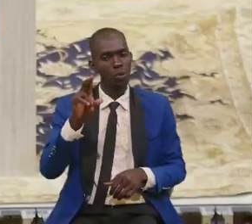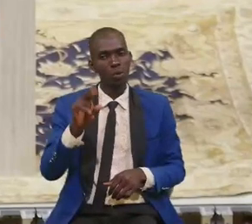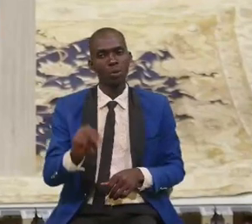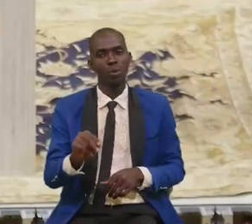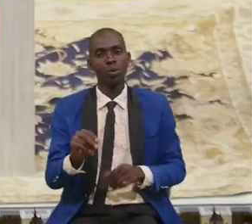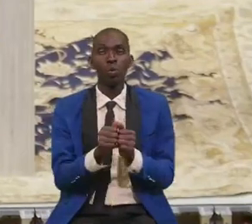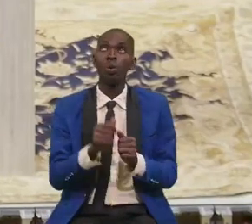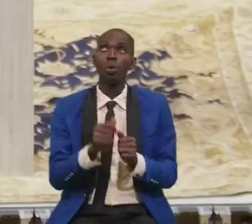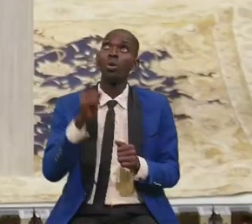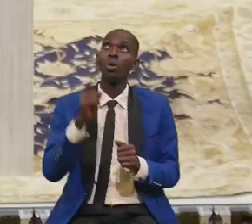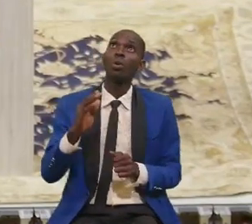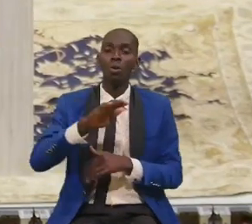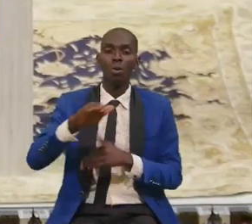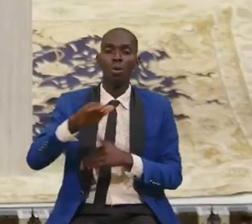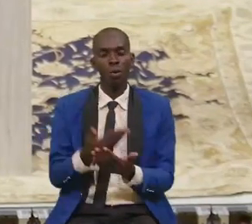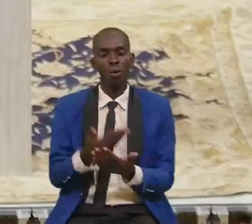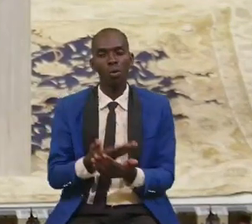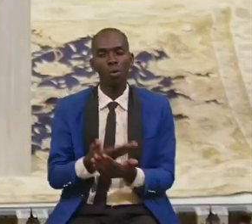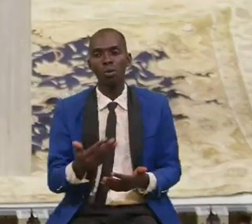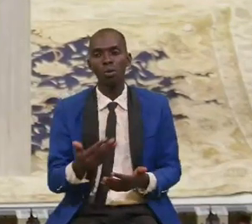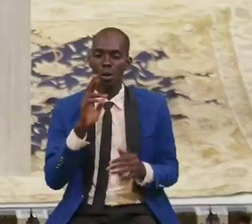À Dieu, tout est possible.